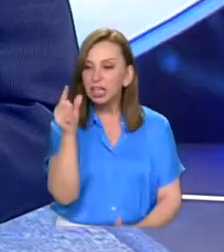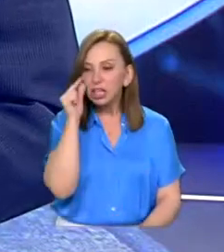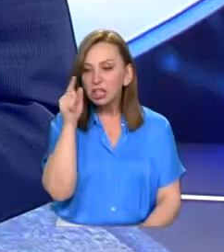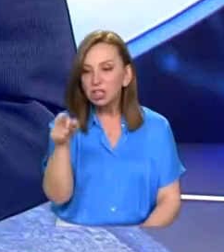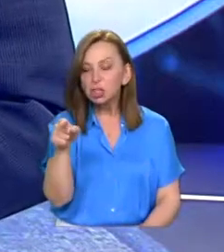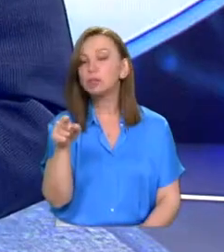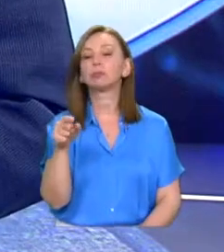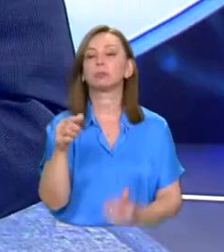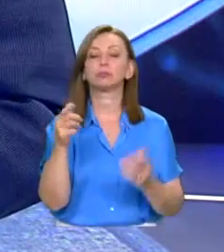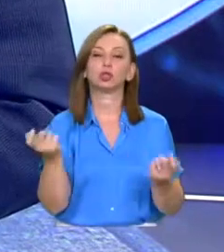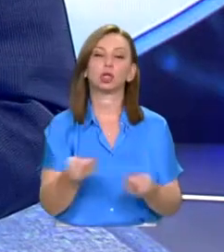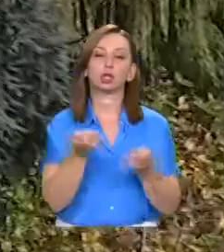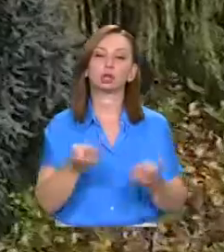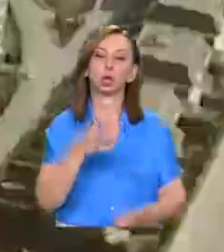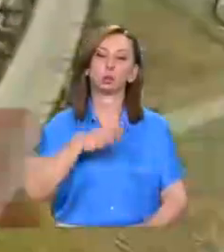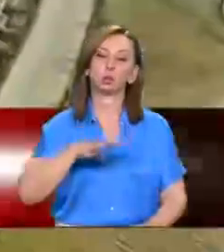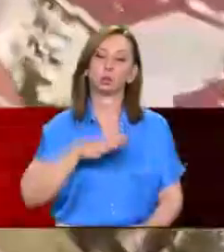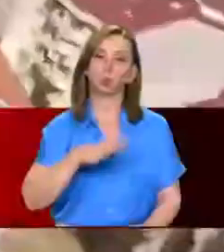çalışan olmasını istiyor.